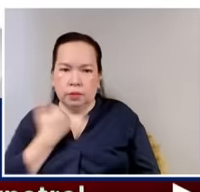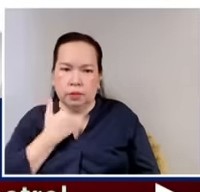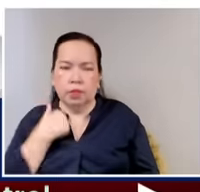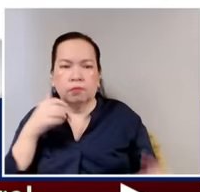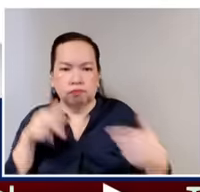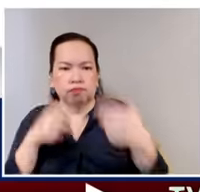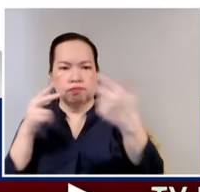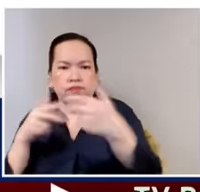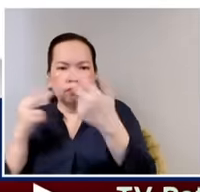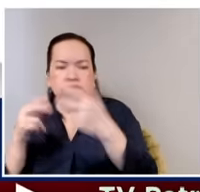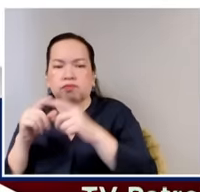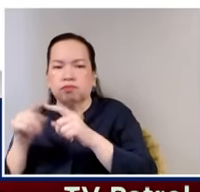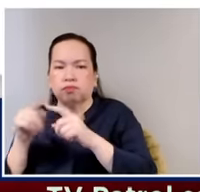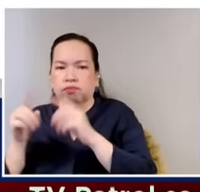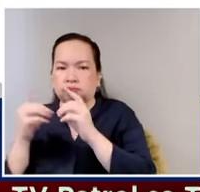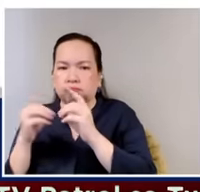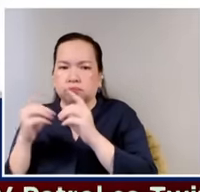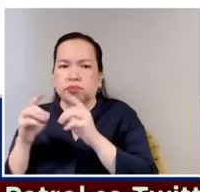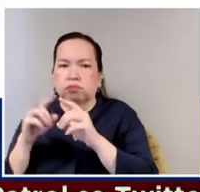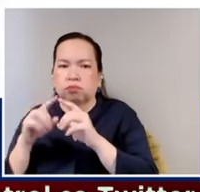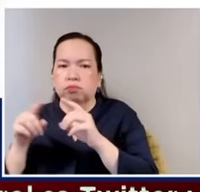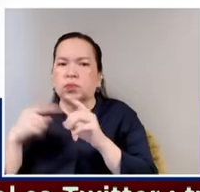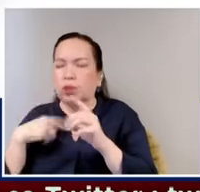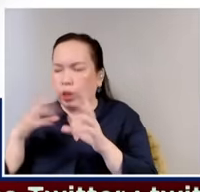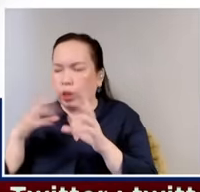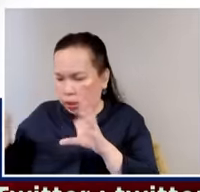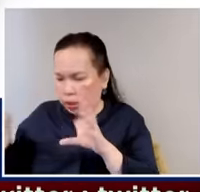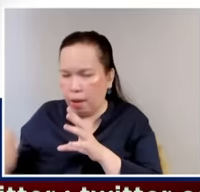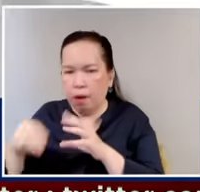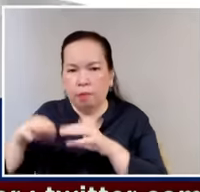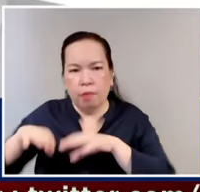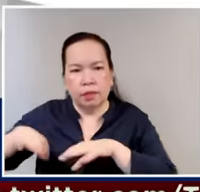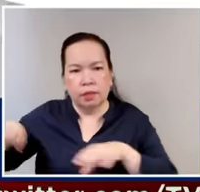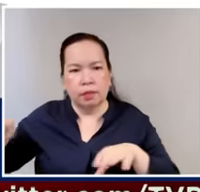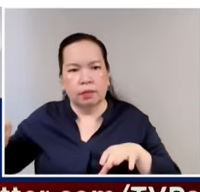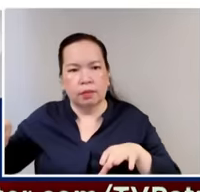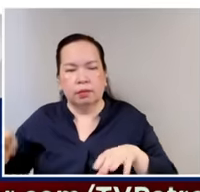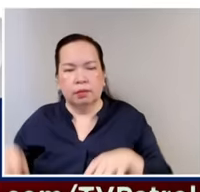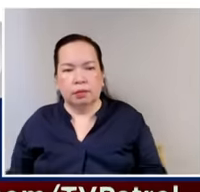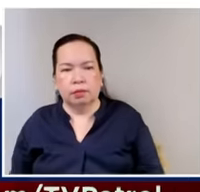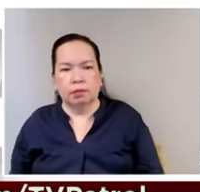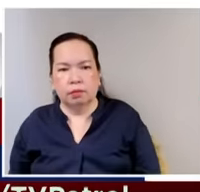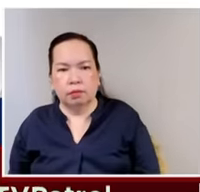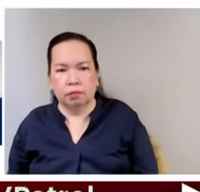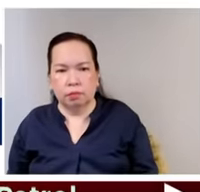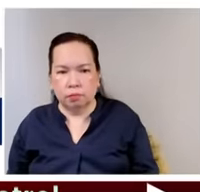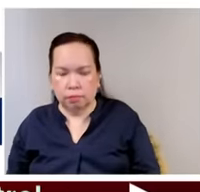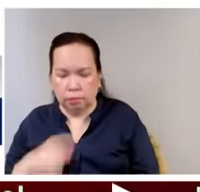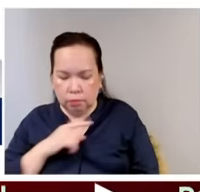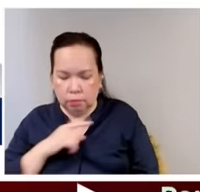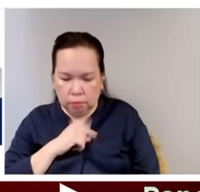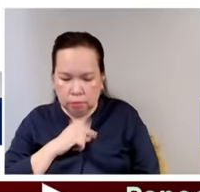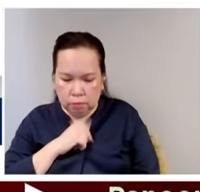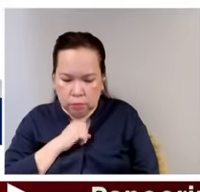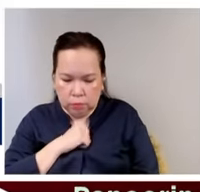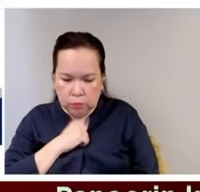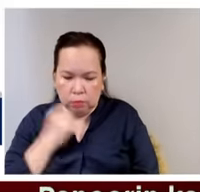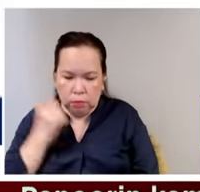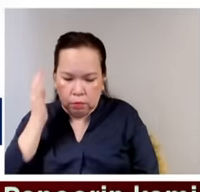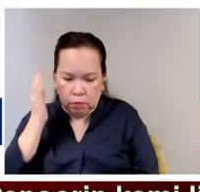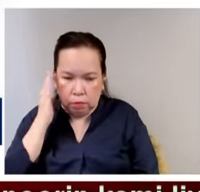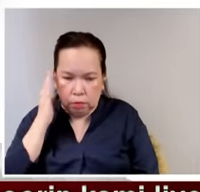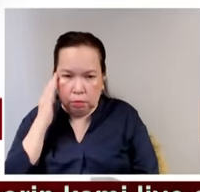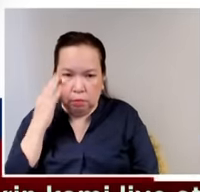dating site hanggang sinama na niya ang mga minor de edad na kaanak. Nagsisisi po ako kasi alam ko po sa ngayon po, hindi ko alam